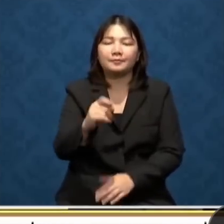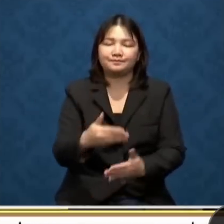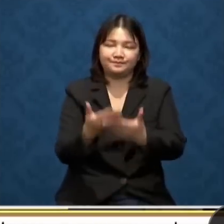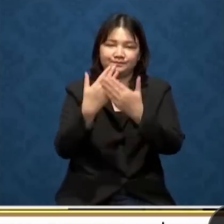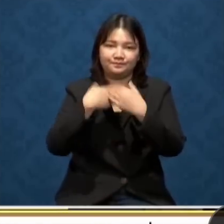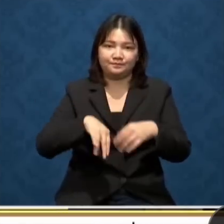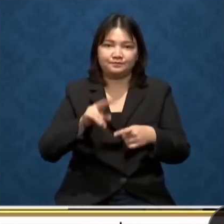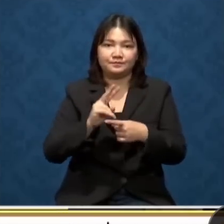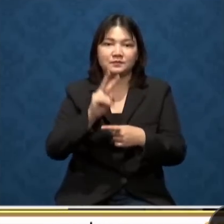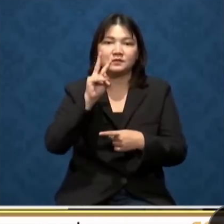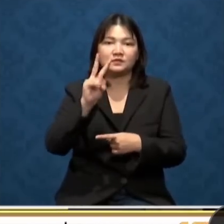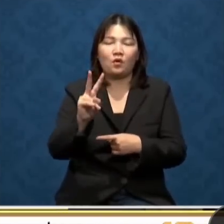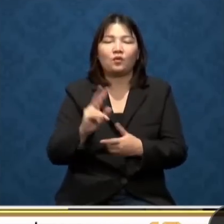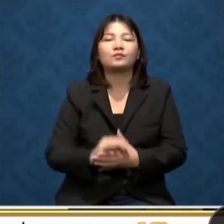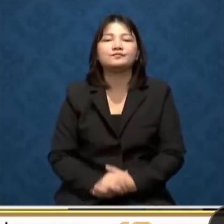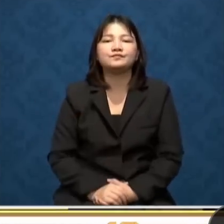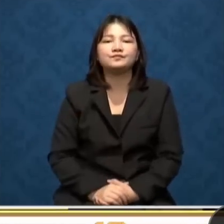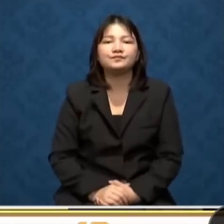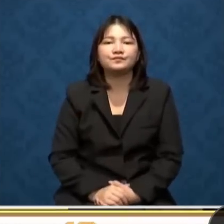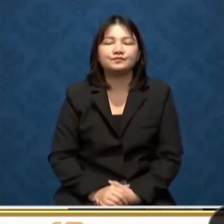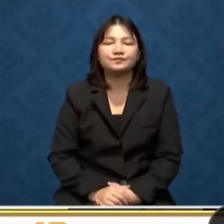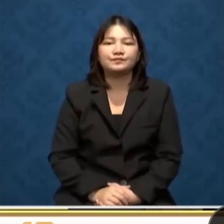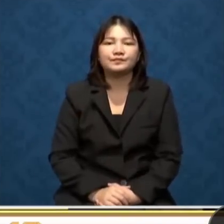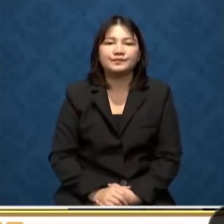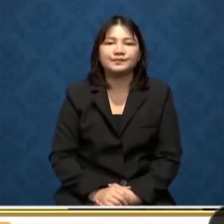ผมอยากจะใุททาน